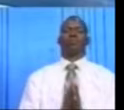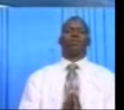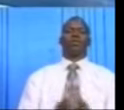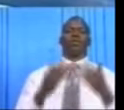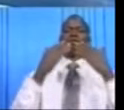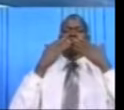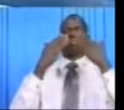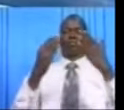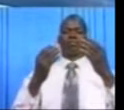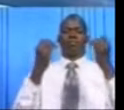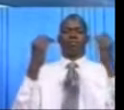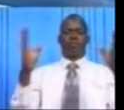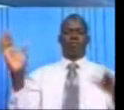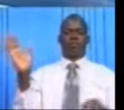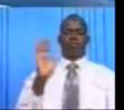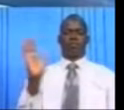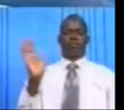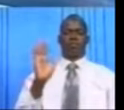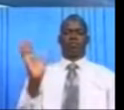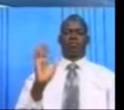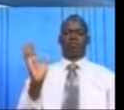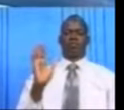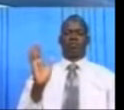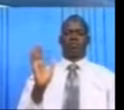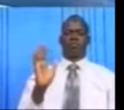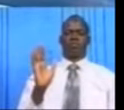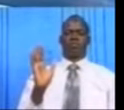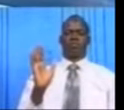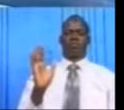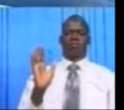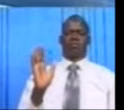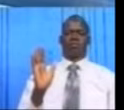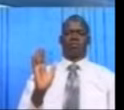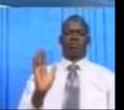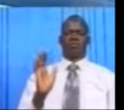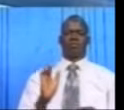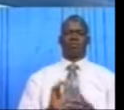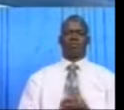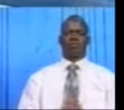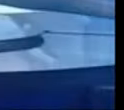Ainsi s'achève cette édition et merci de l'avoir suivi. Très bonne suite de programmes sur la RTB.